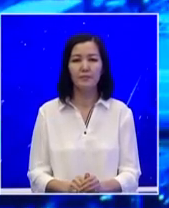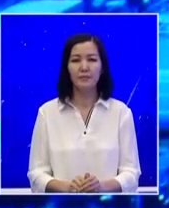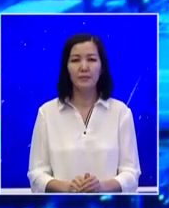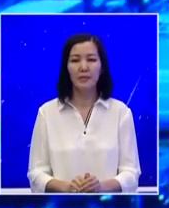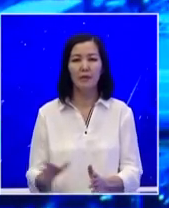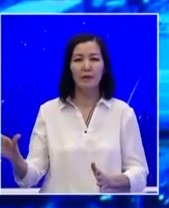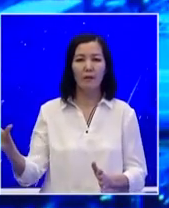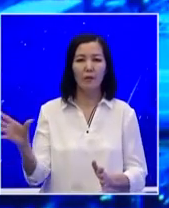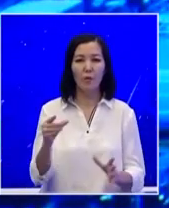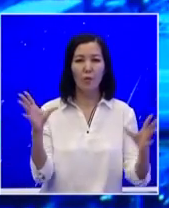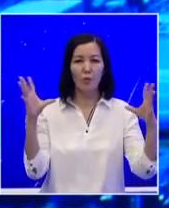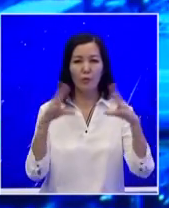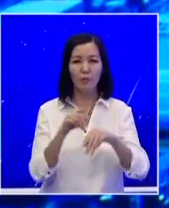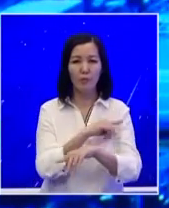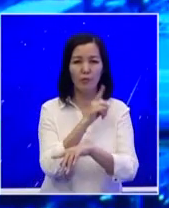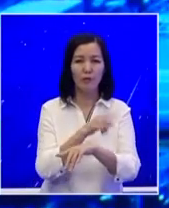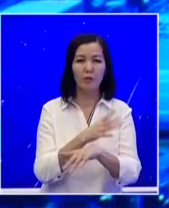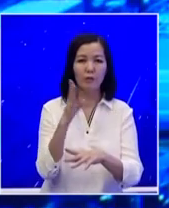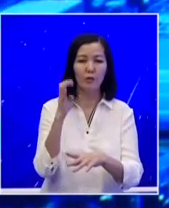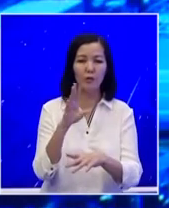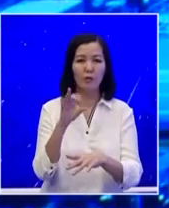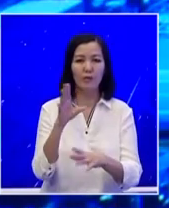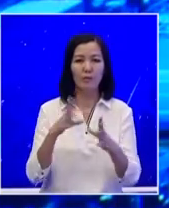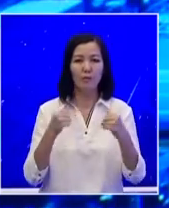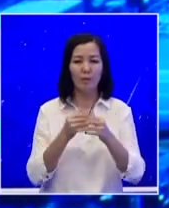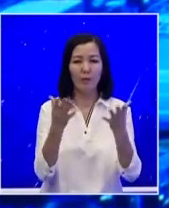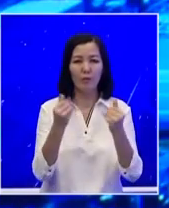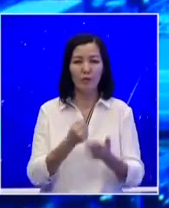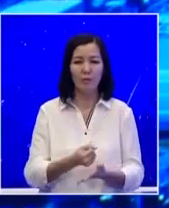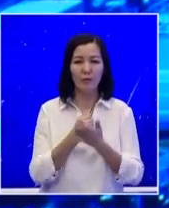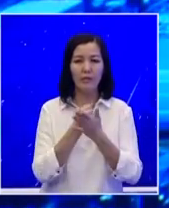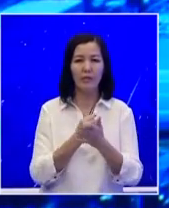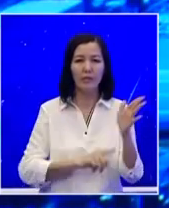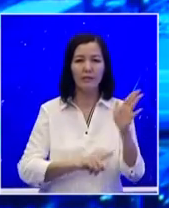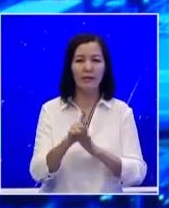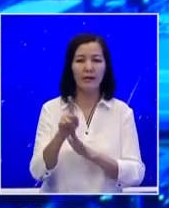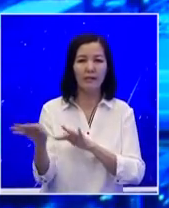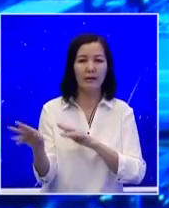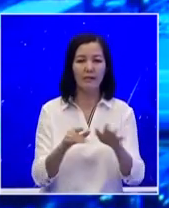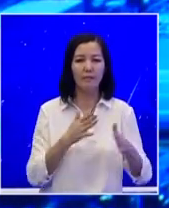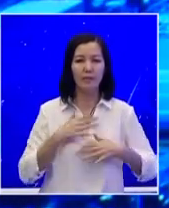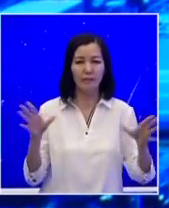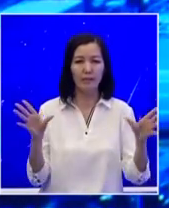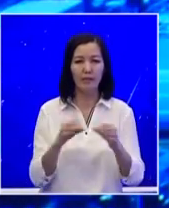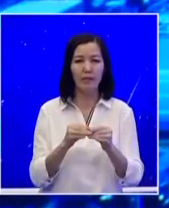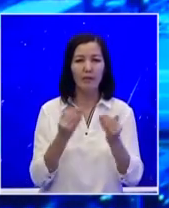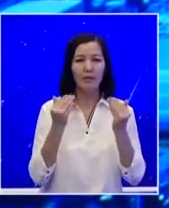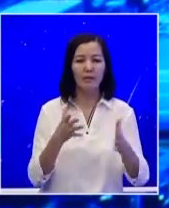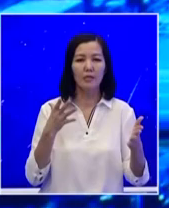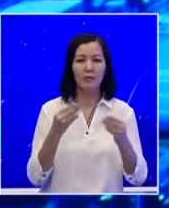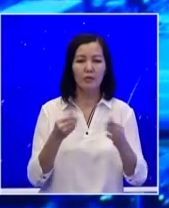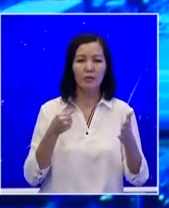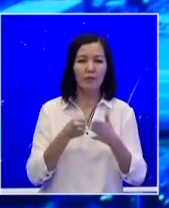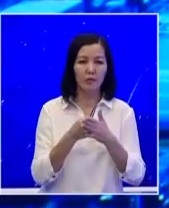Общими усилиями более 400 семей Коксусского района получили поддержку с момента старта акции «Безбергемос» по сегодняшний